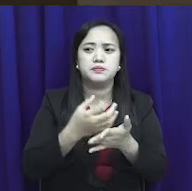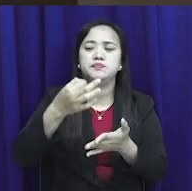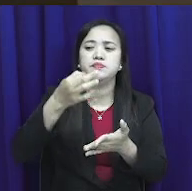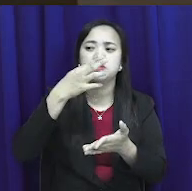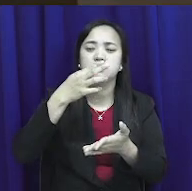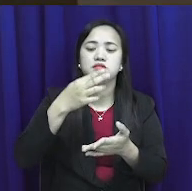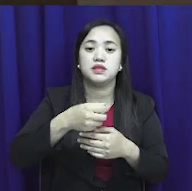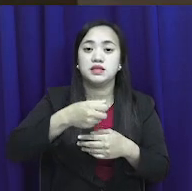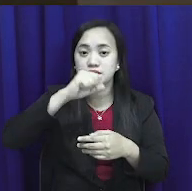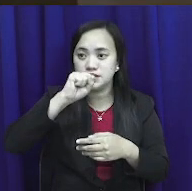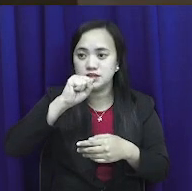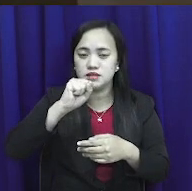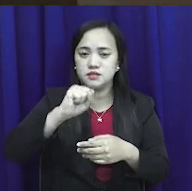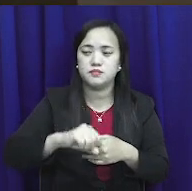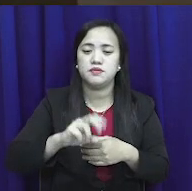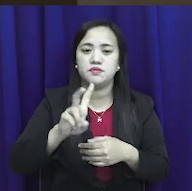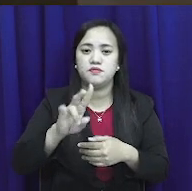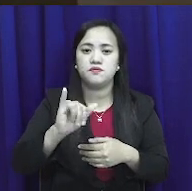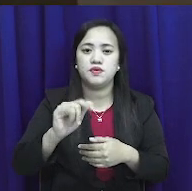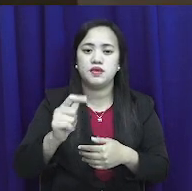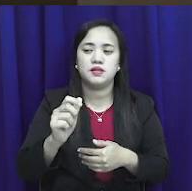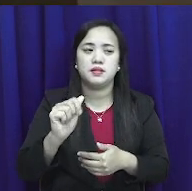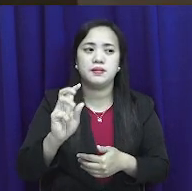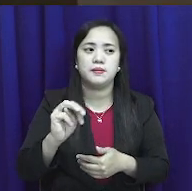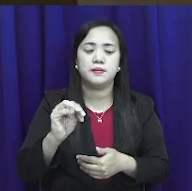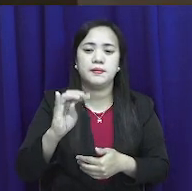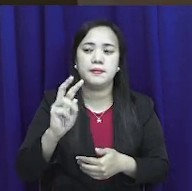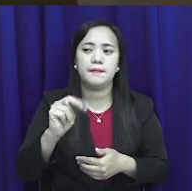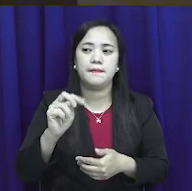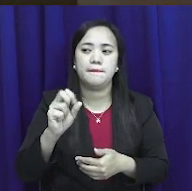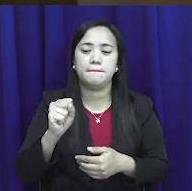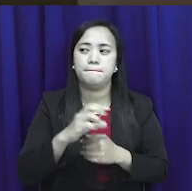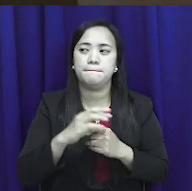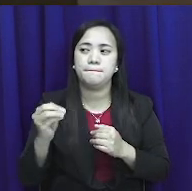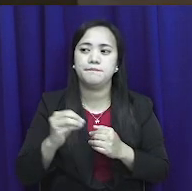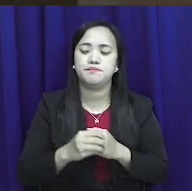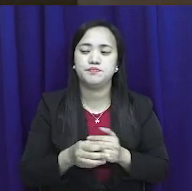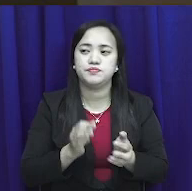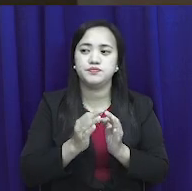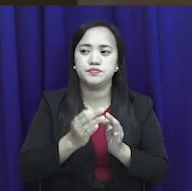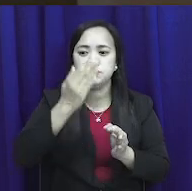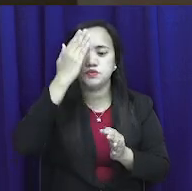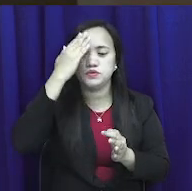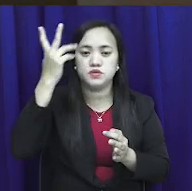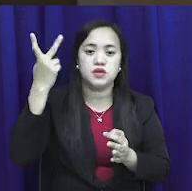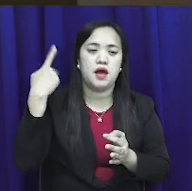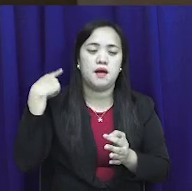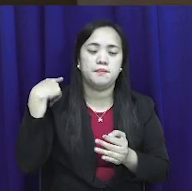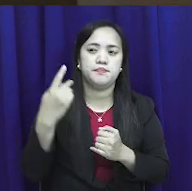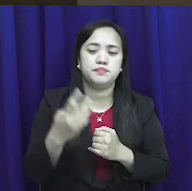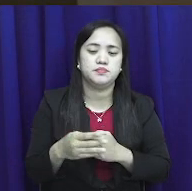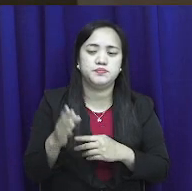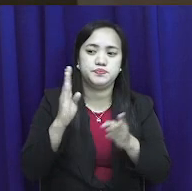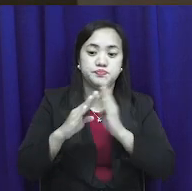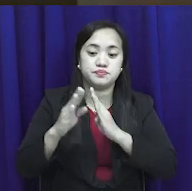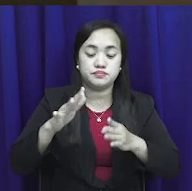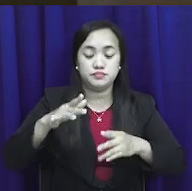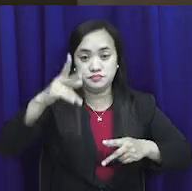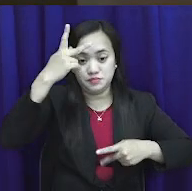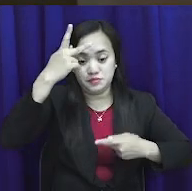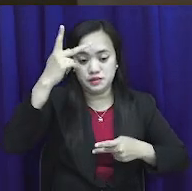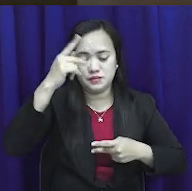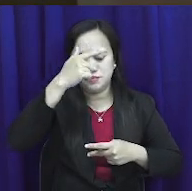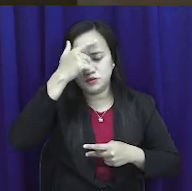mo sila uminom ka ng vitamins hindi susunod agad tapos malaman mo na lang inubo na sinipon na kasi hindi uminom ng mga